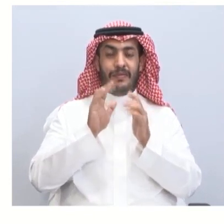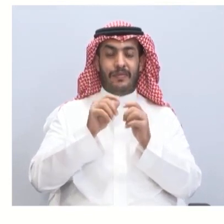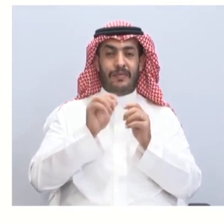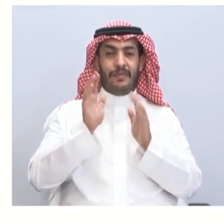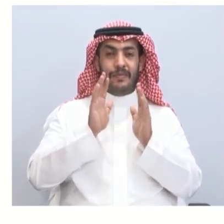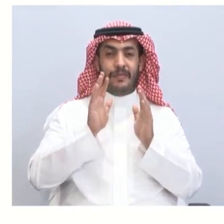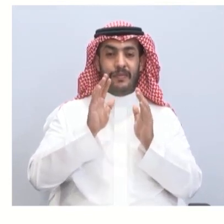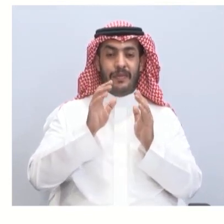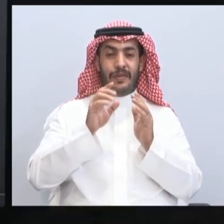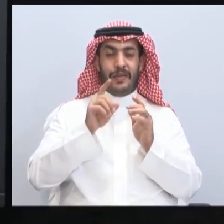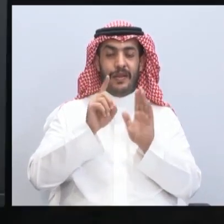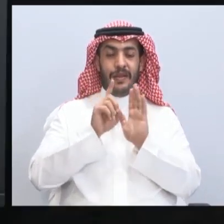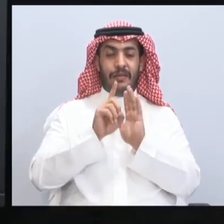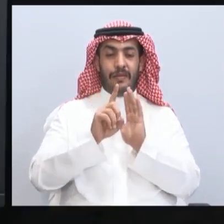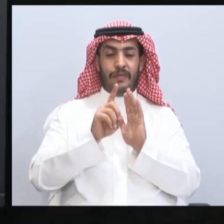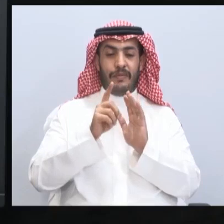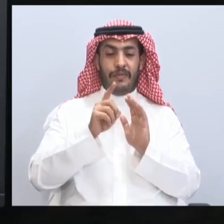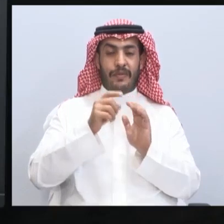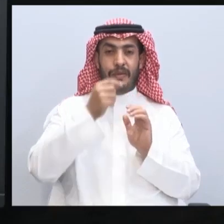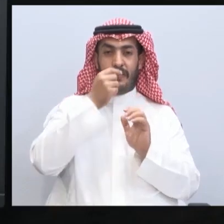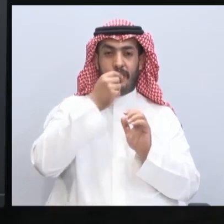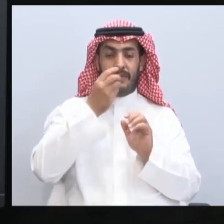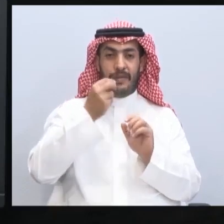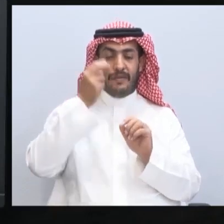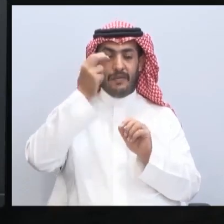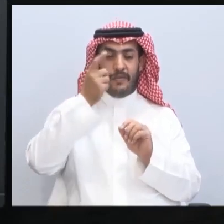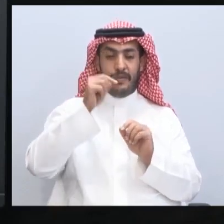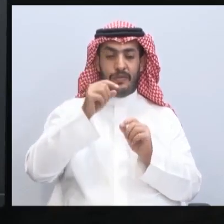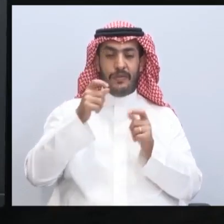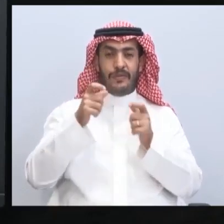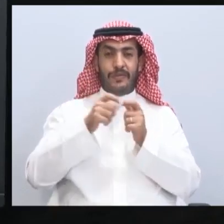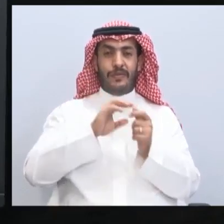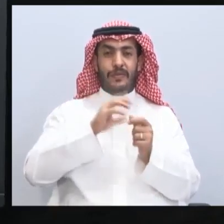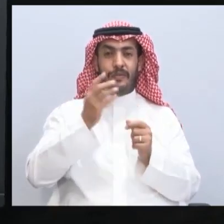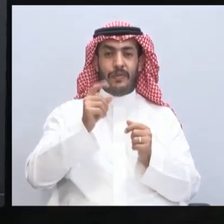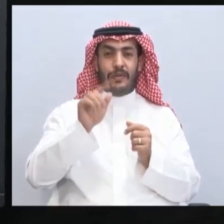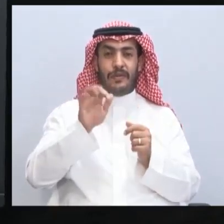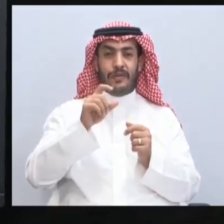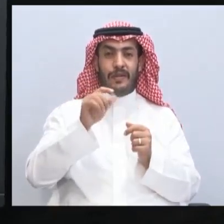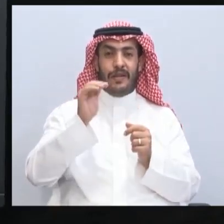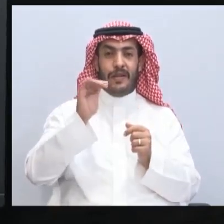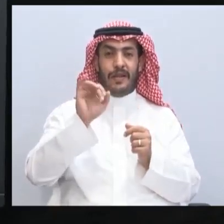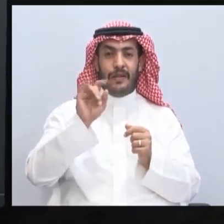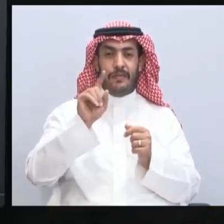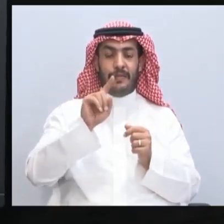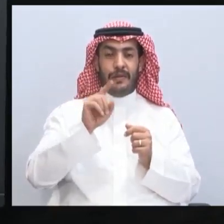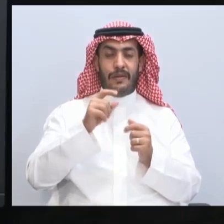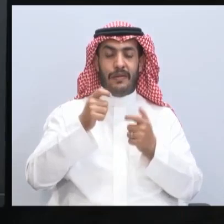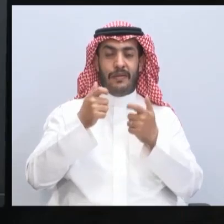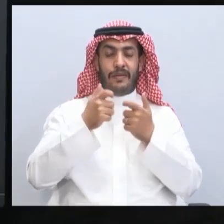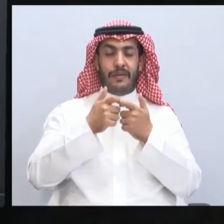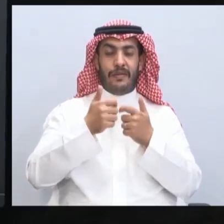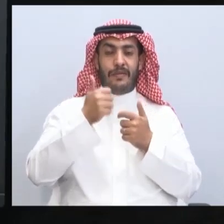حدثت بين الامام عبد الرحمن بن فيصل وجيش بن رشيد في حريملا بعدها